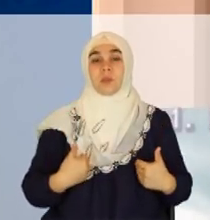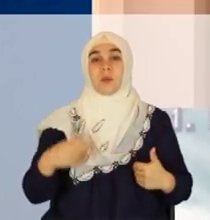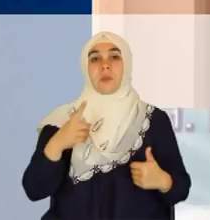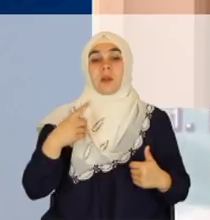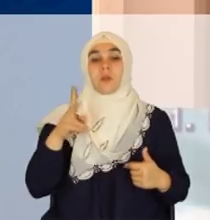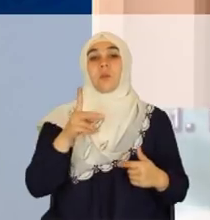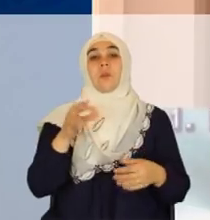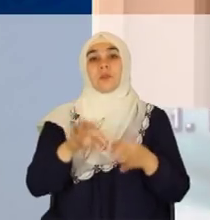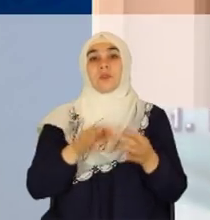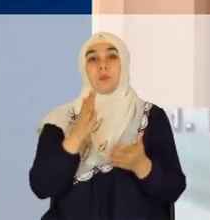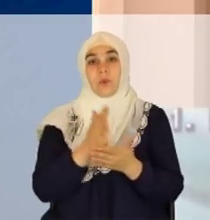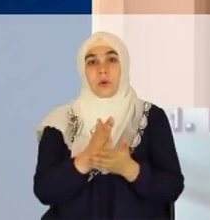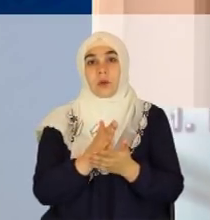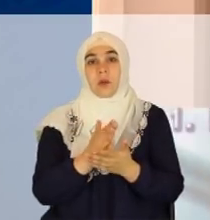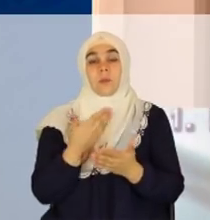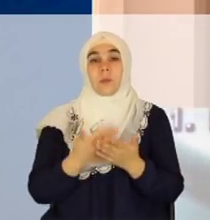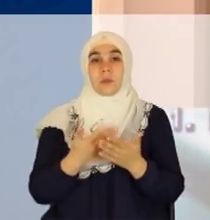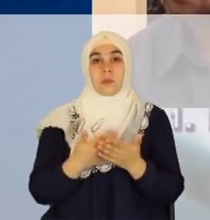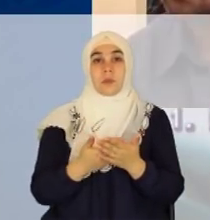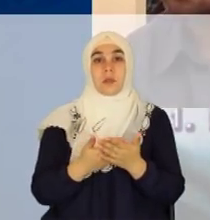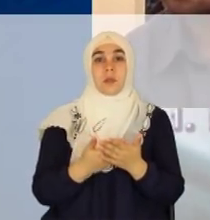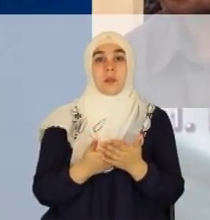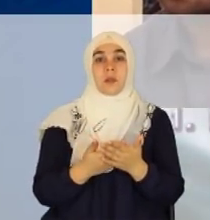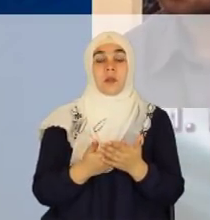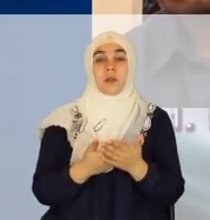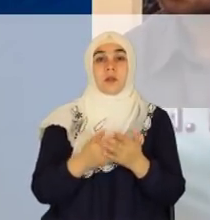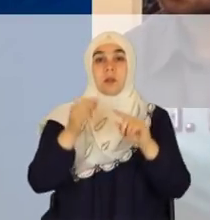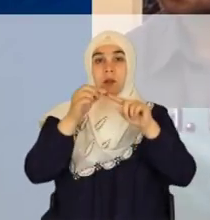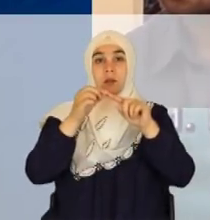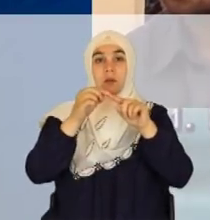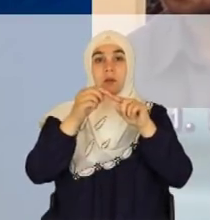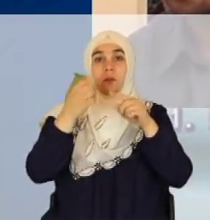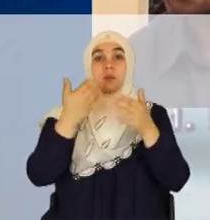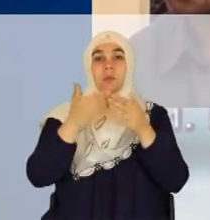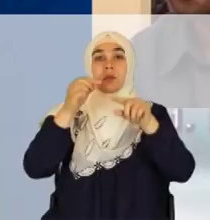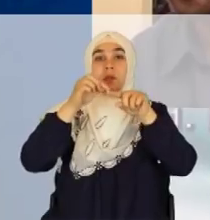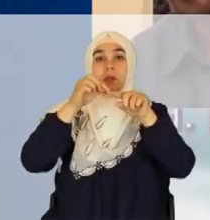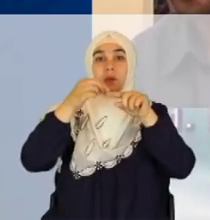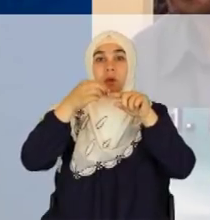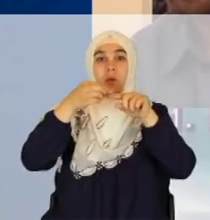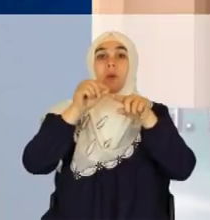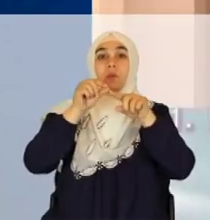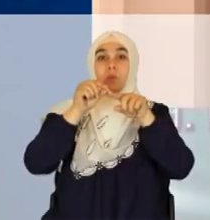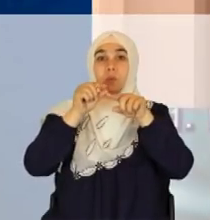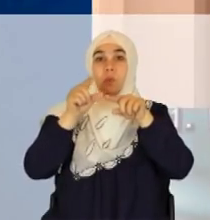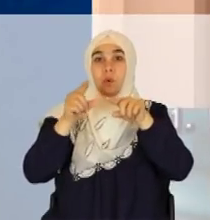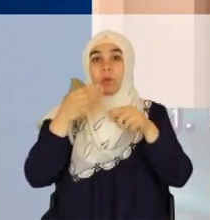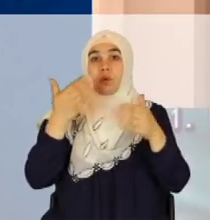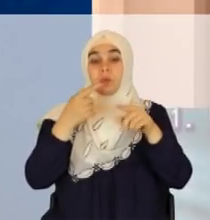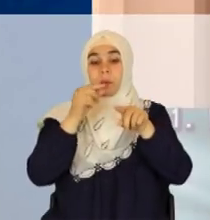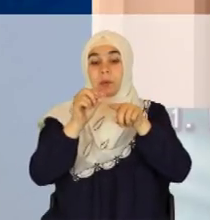o'zimizni tanamizda ortiqcha sanalgan narsalar. Misol uchun tirnoq. Tirnoq